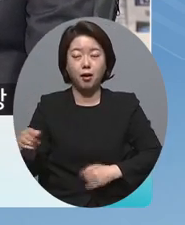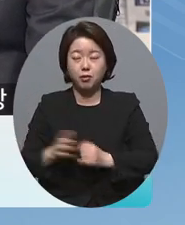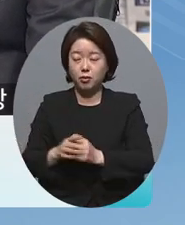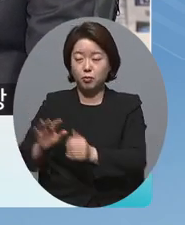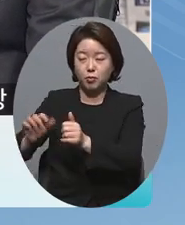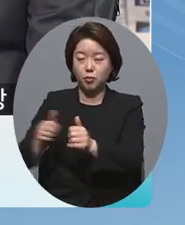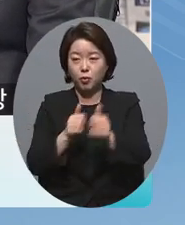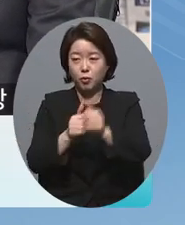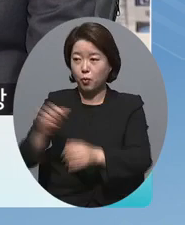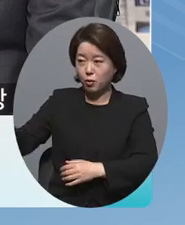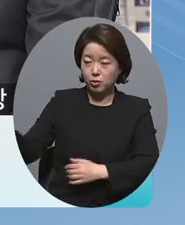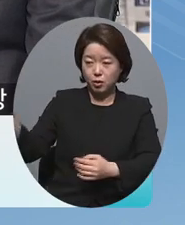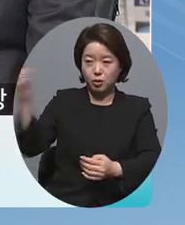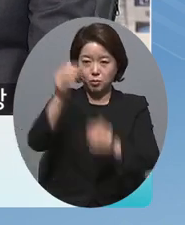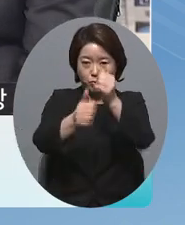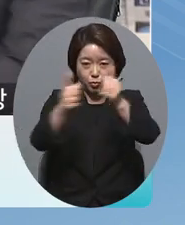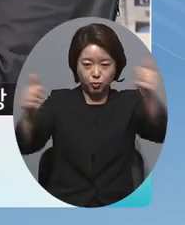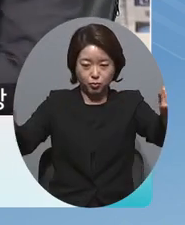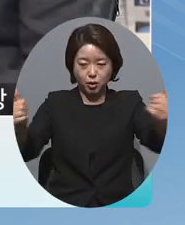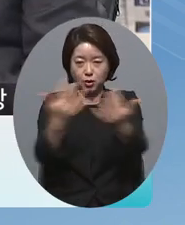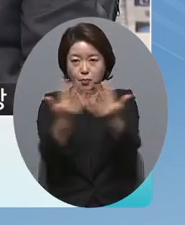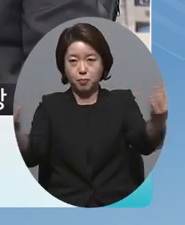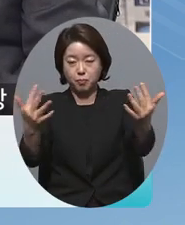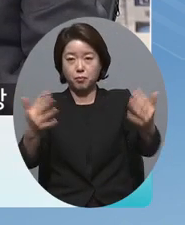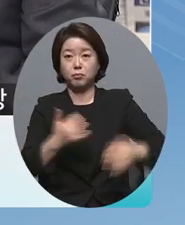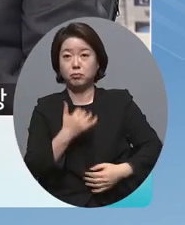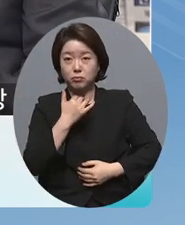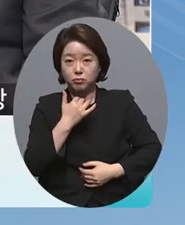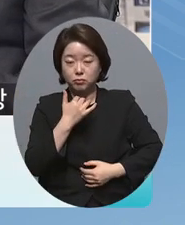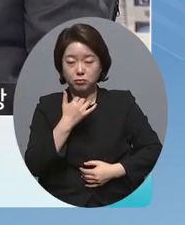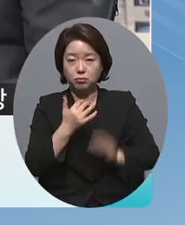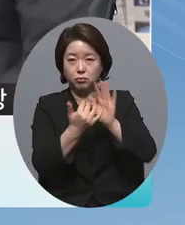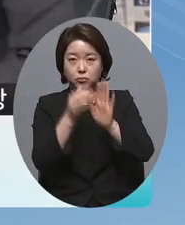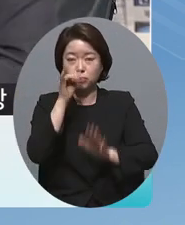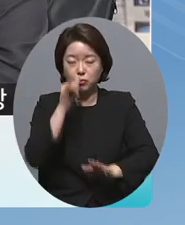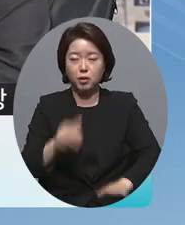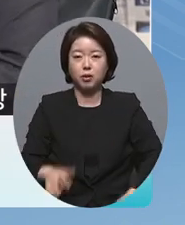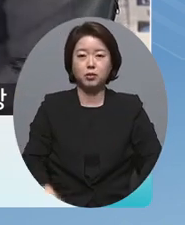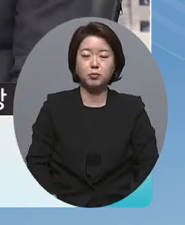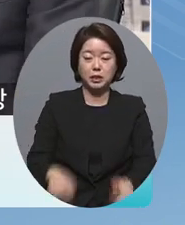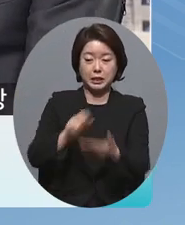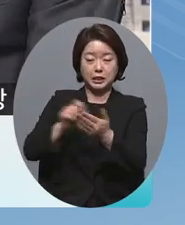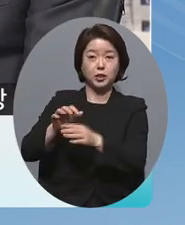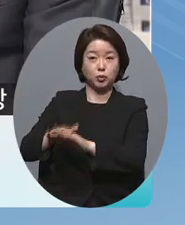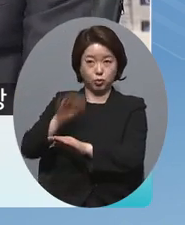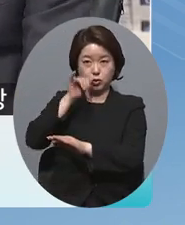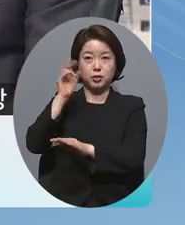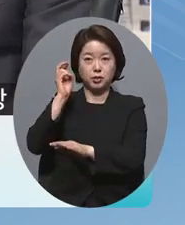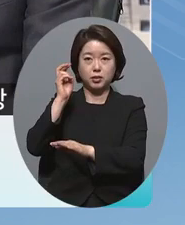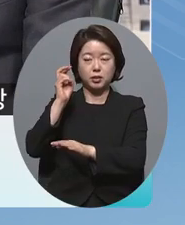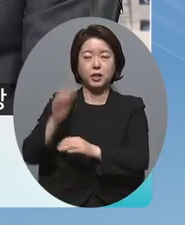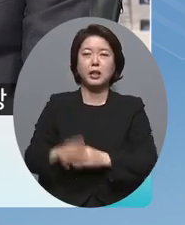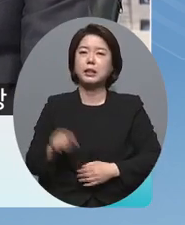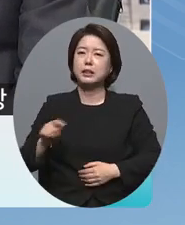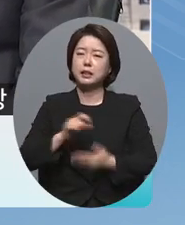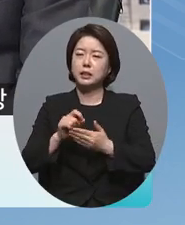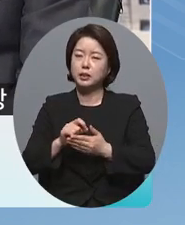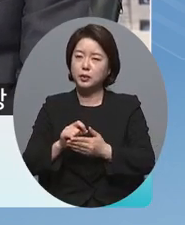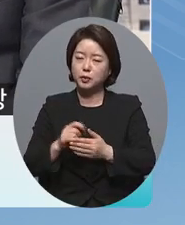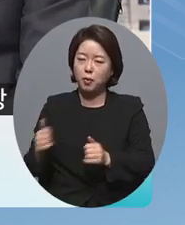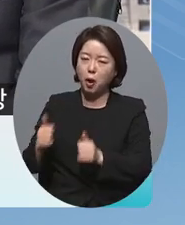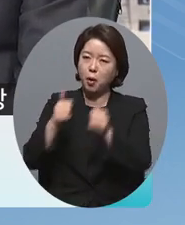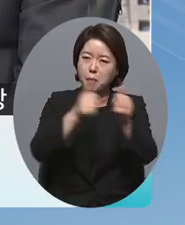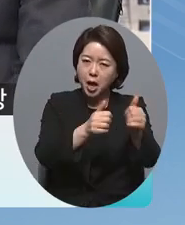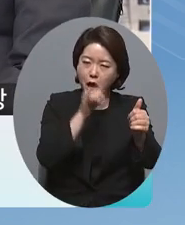했었다는 얘기고 그러니까 출동했었으면 어디 기록에 있을 거거든요. 네. 전 그 기록이 기록에 과연 출동했는지